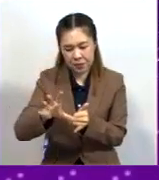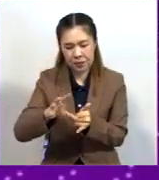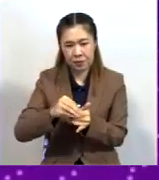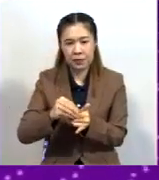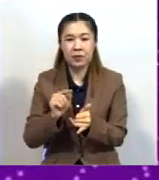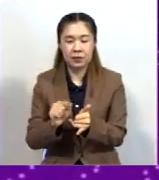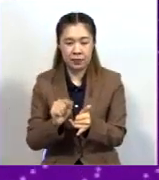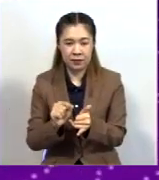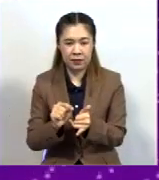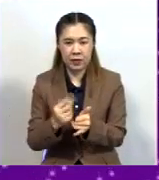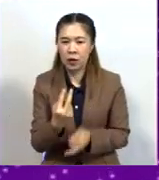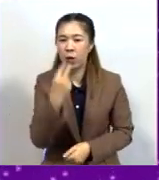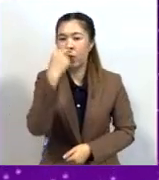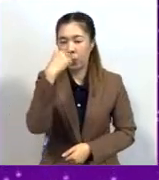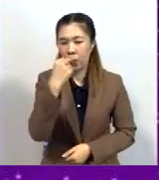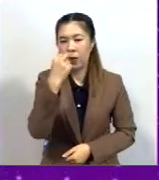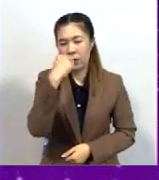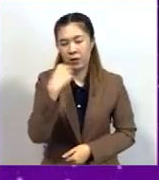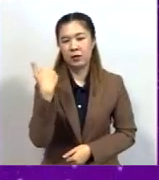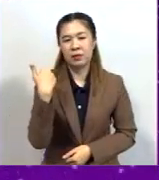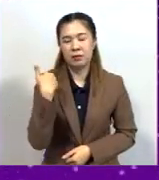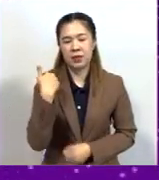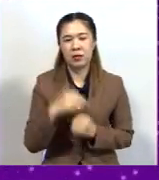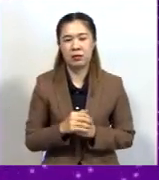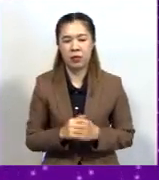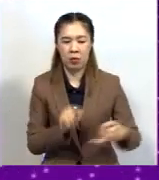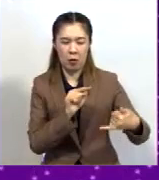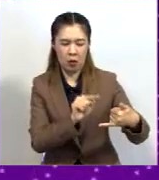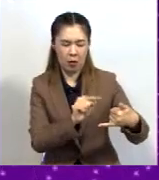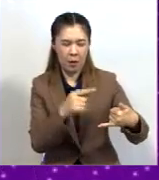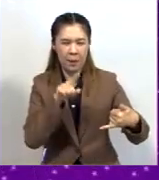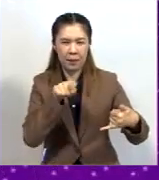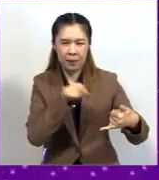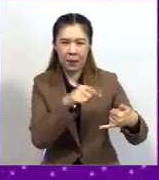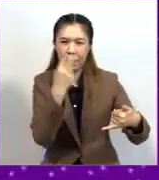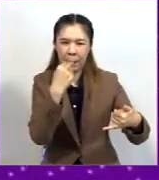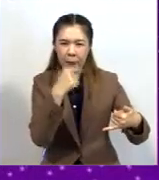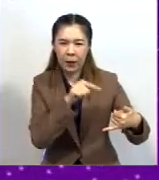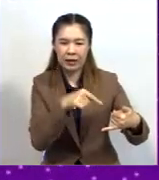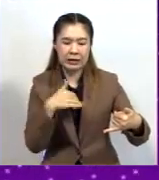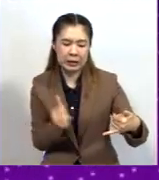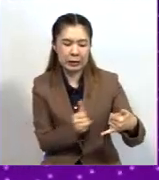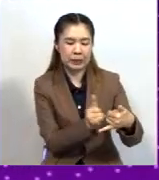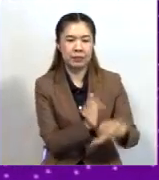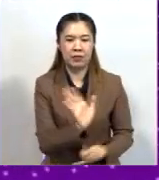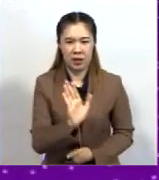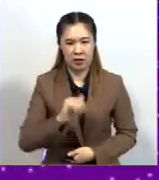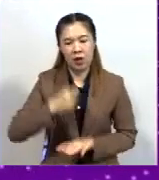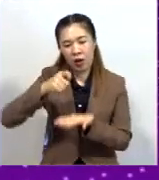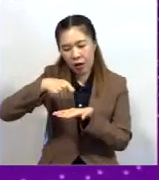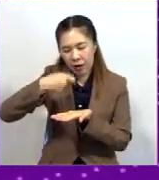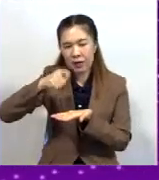เดินหายใจหรือว่ามีอาการคล้ายกับเป็นไข้หวัดส่วนทานอาหารก็กินร้อนช้อนกล